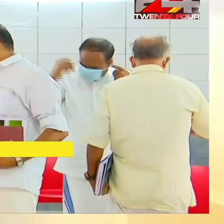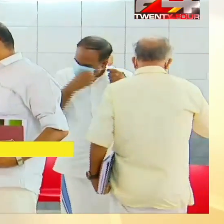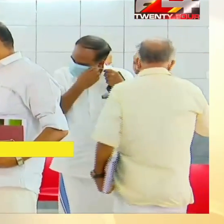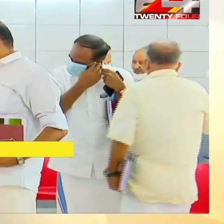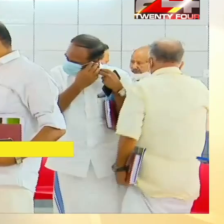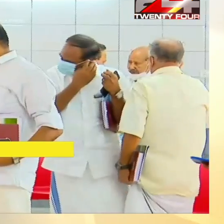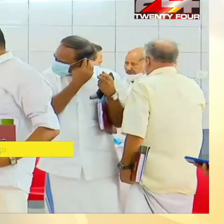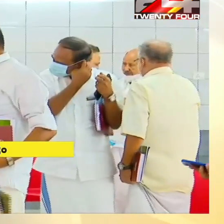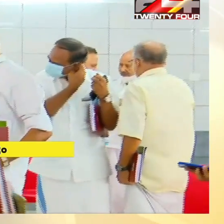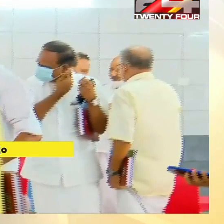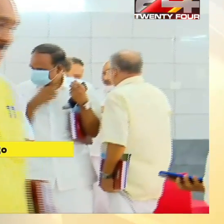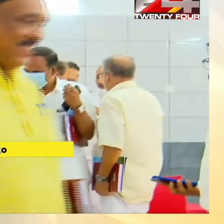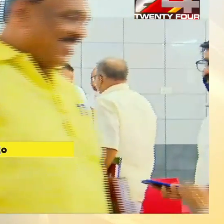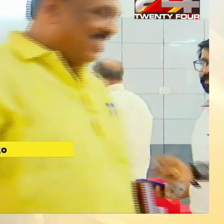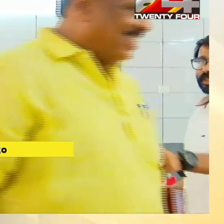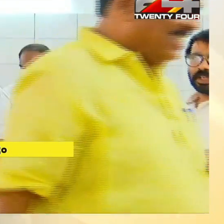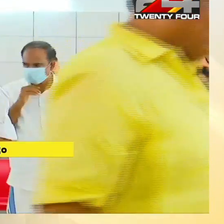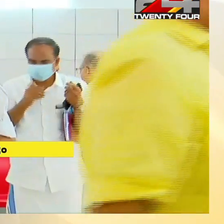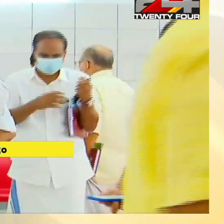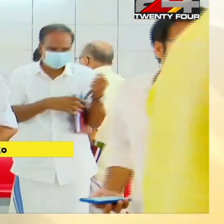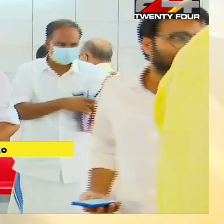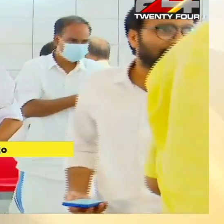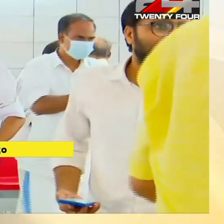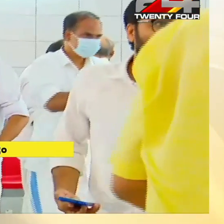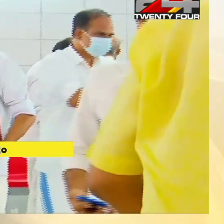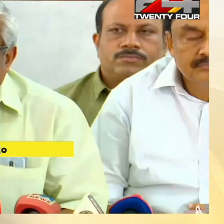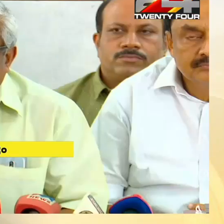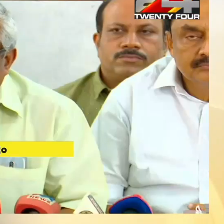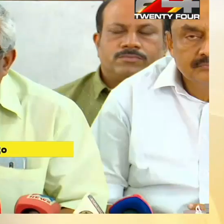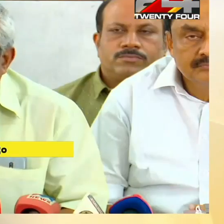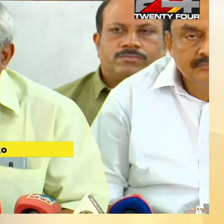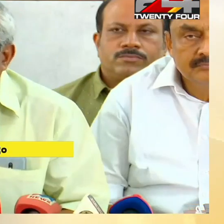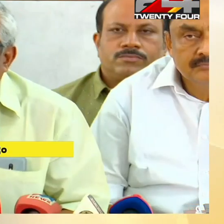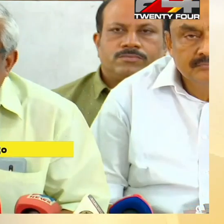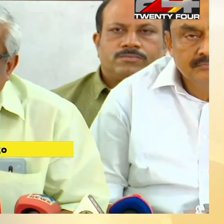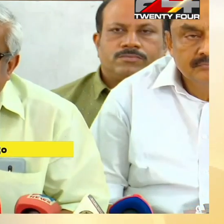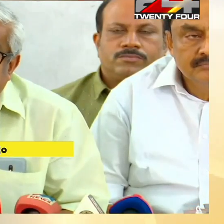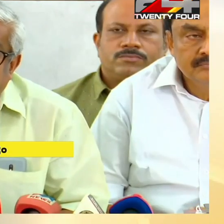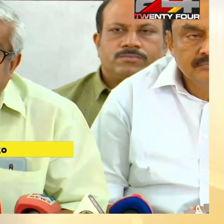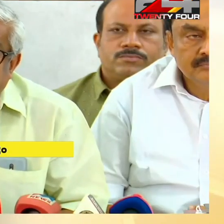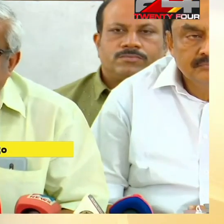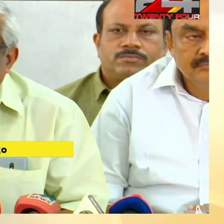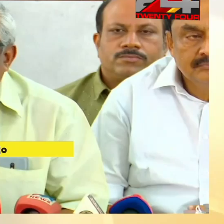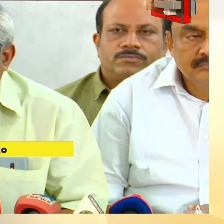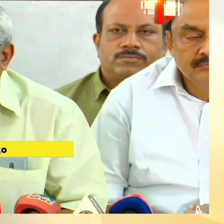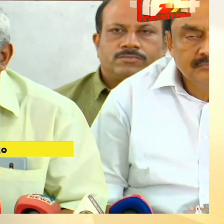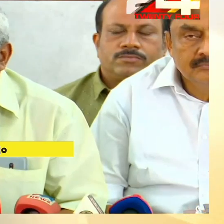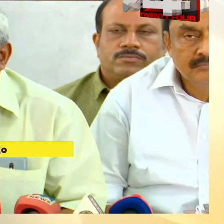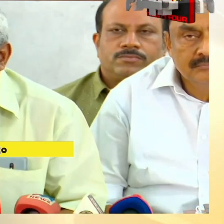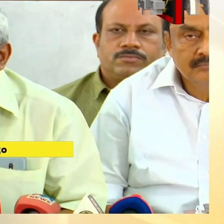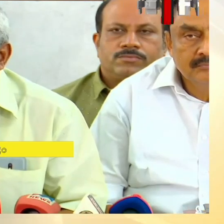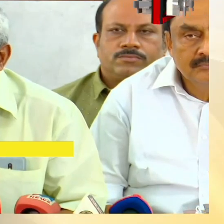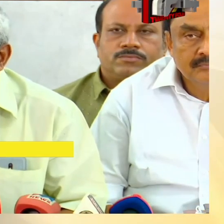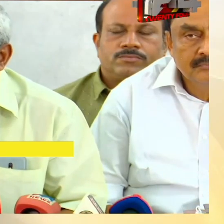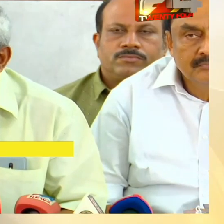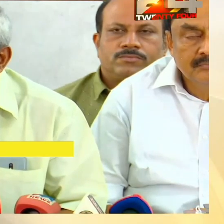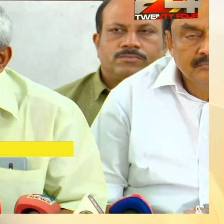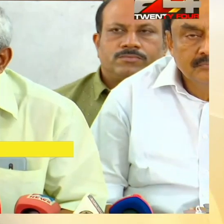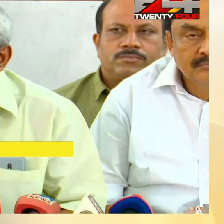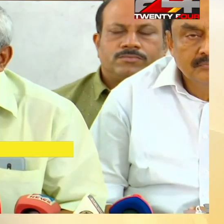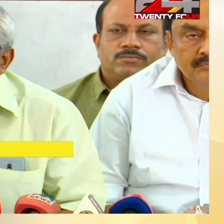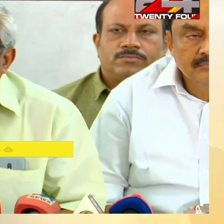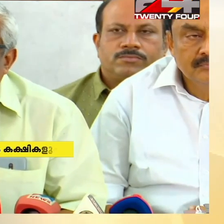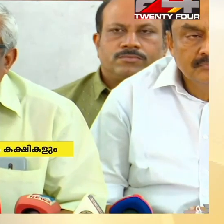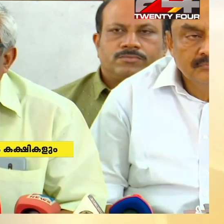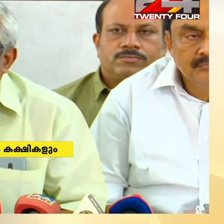ഇന്ന് ചേർന്ന നേതൃയോഗം ഇടതുമുന്നണിയോട് സീറ്റ് ആവശ്യപ്പെടാനും തീരുമാനിച്ചു. LJDക്ക് തന്നെ ഒഴിവ് വരുന്ന ഈ സ്ഥാനം, ഇപ്പോൾ LJD